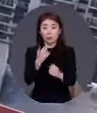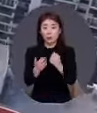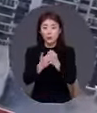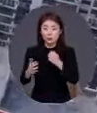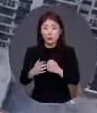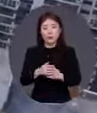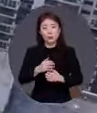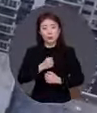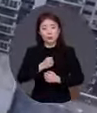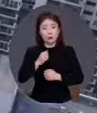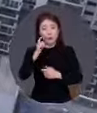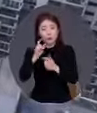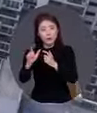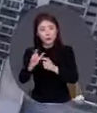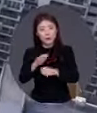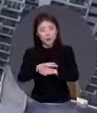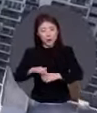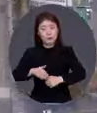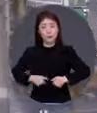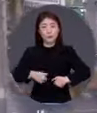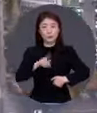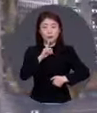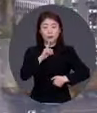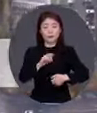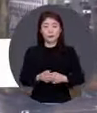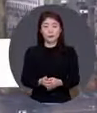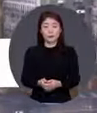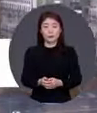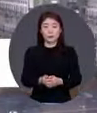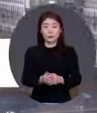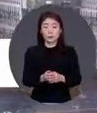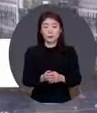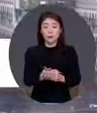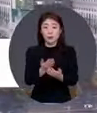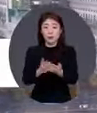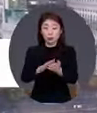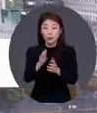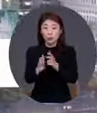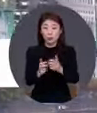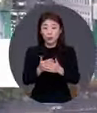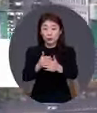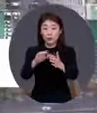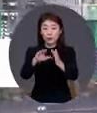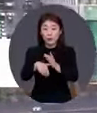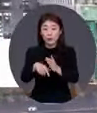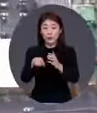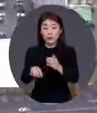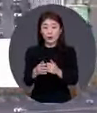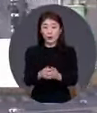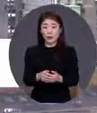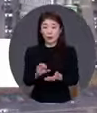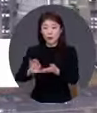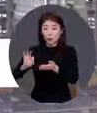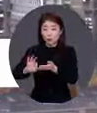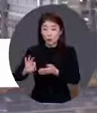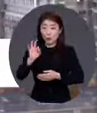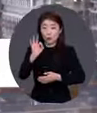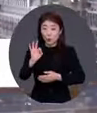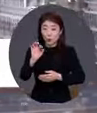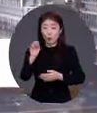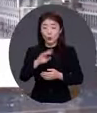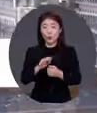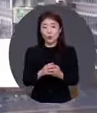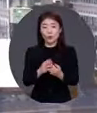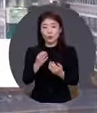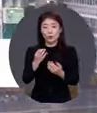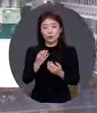필요하다는 게 전문가들의 의견입니다 모델링 사업을 추진할 때 이 묻은 이 소외되는 비유가 펜이